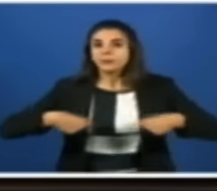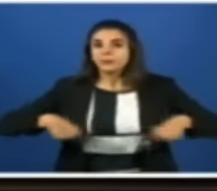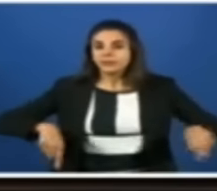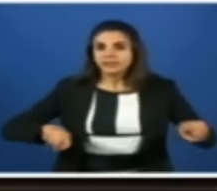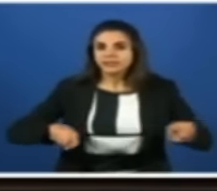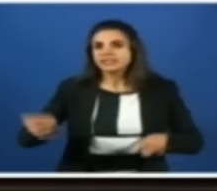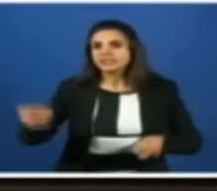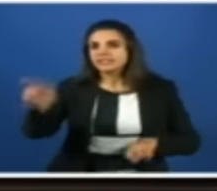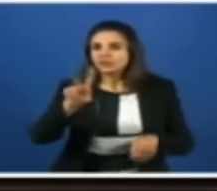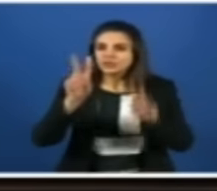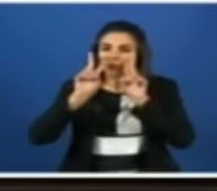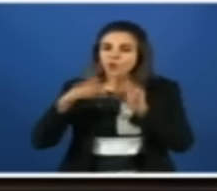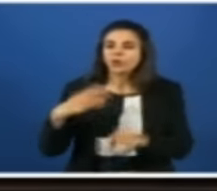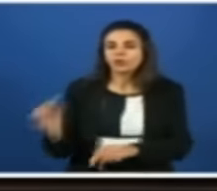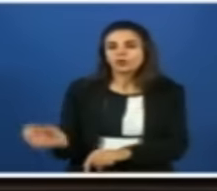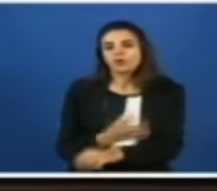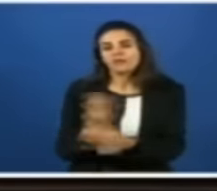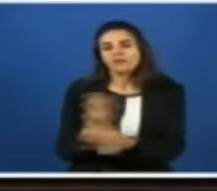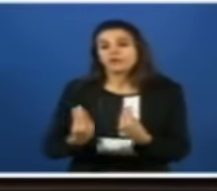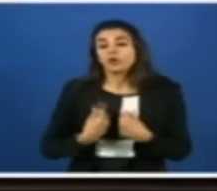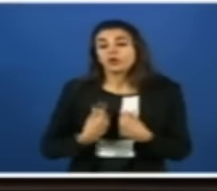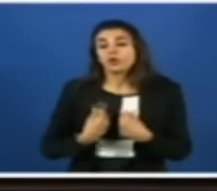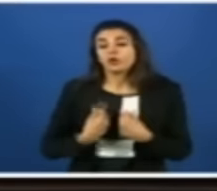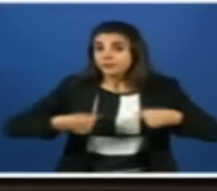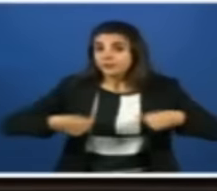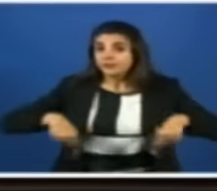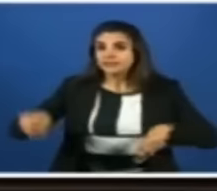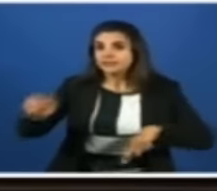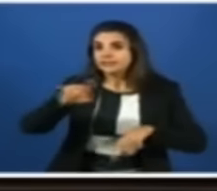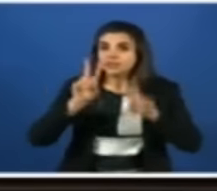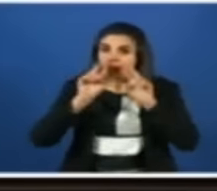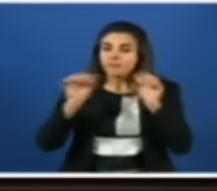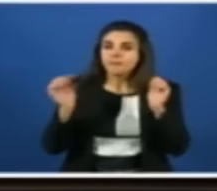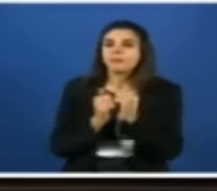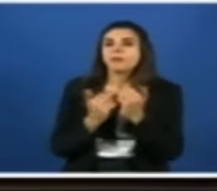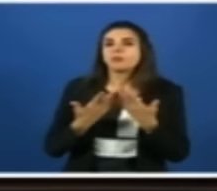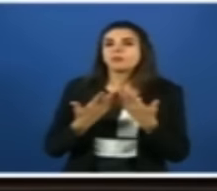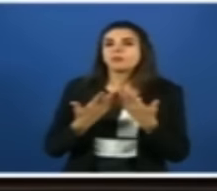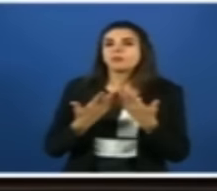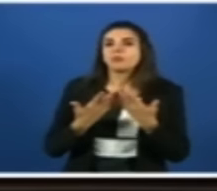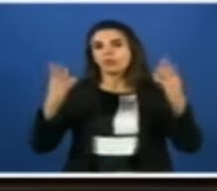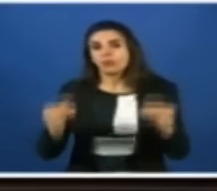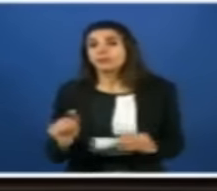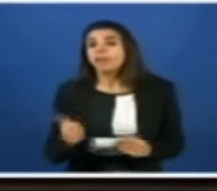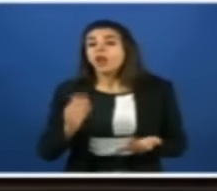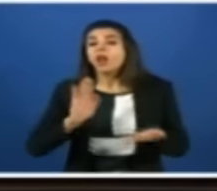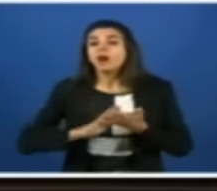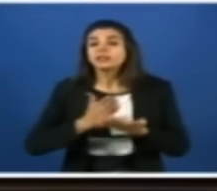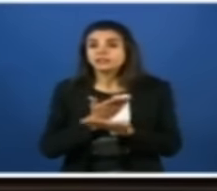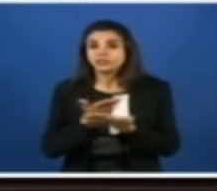Biz sizlerle gurur duyuyoruz. Biz sizlerle gururuz. Değerli arkadaşlar,